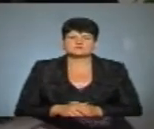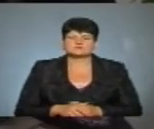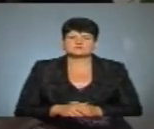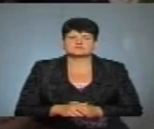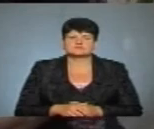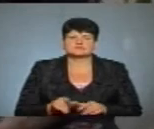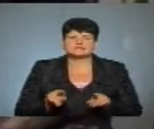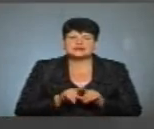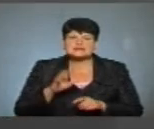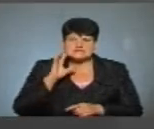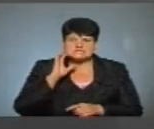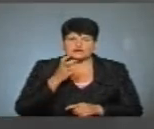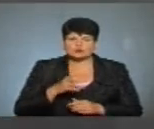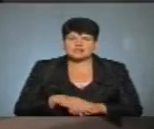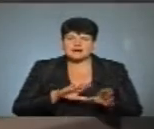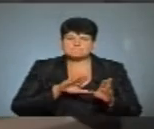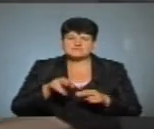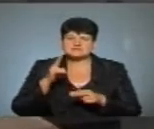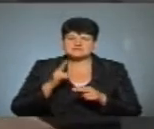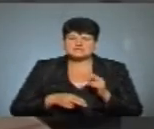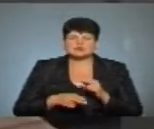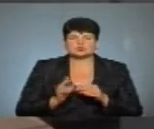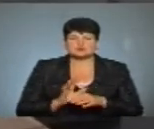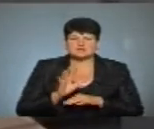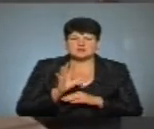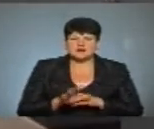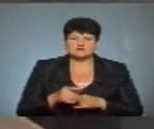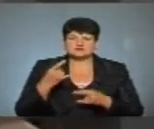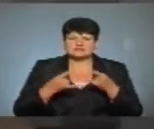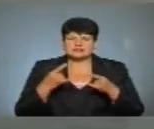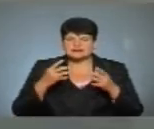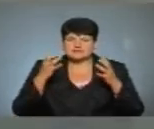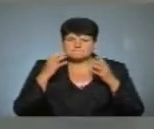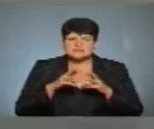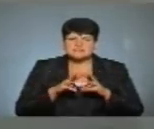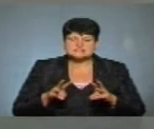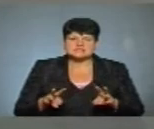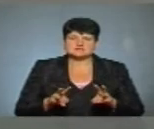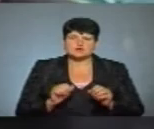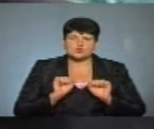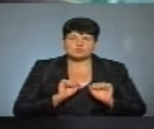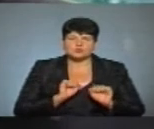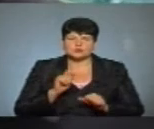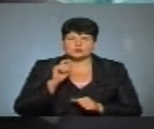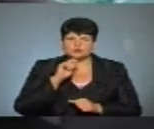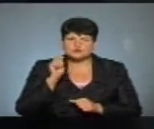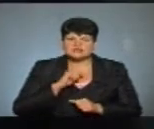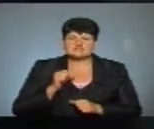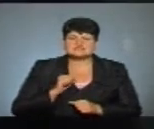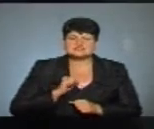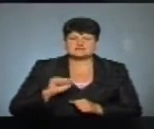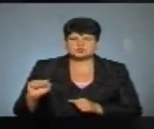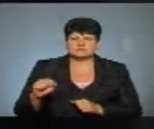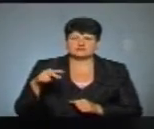такий серйозний. Після закінчення академії Дмитра направила у телерадіокомпанію Міністерства оборони України «Бриз» у Севастополі. Це було